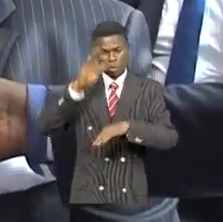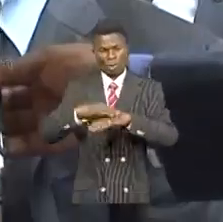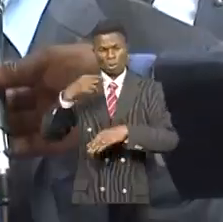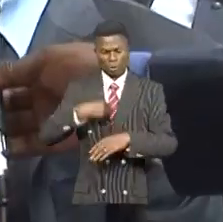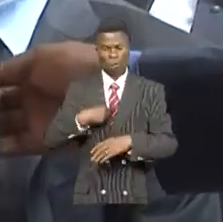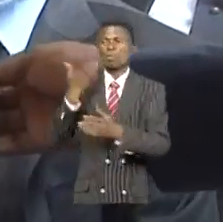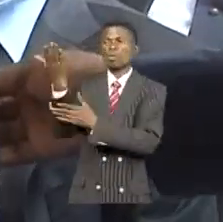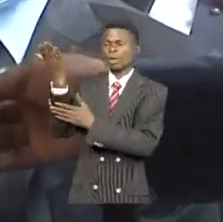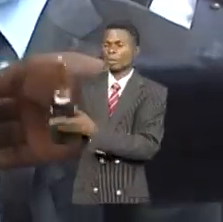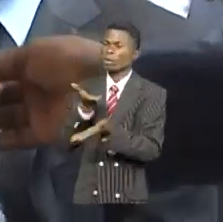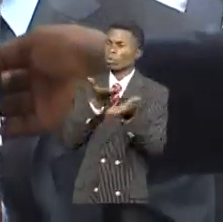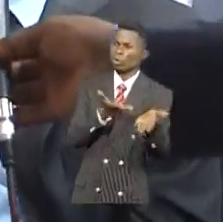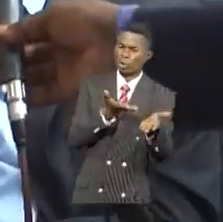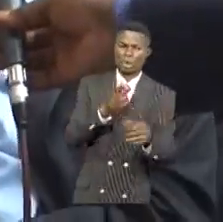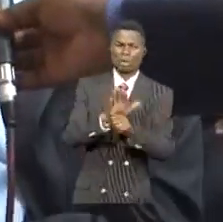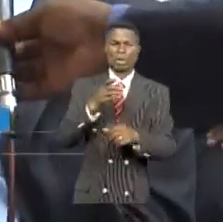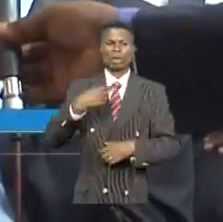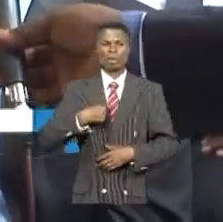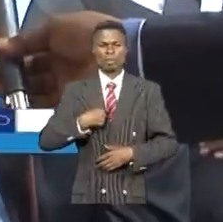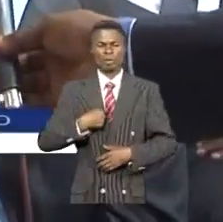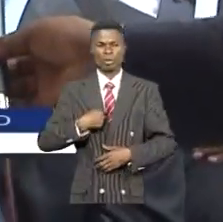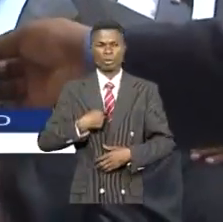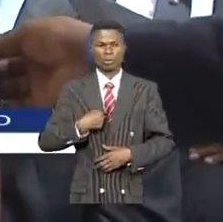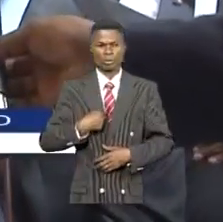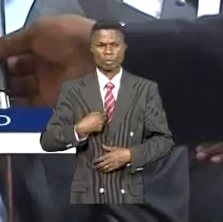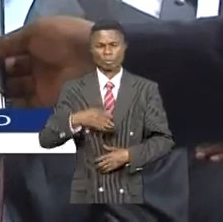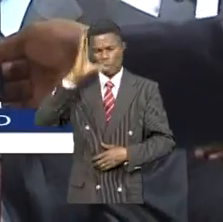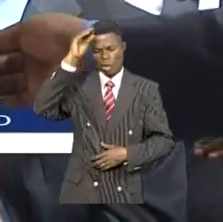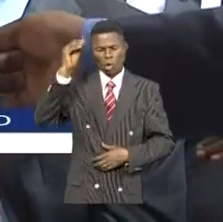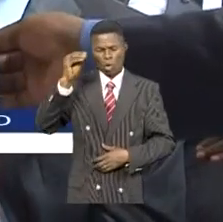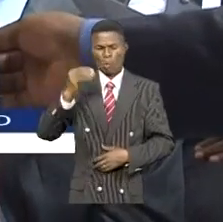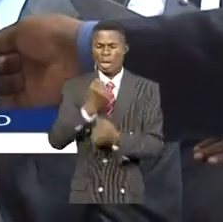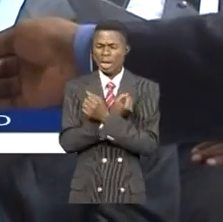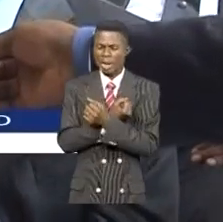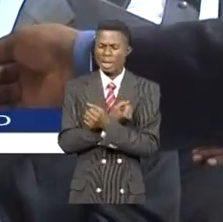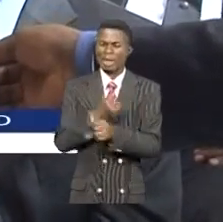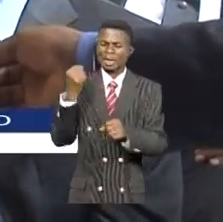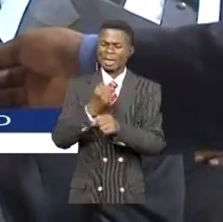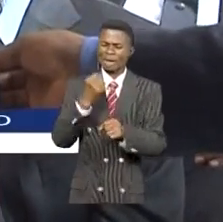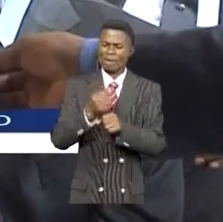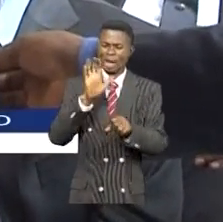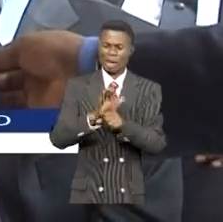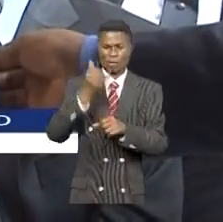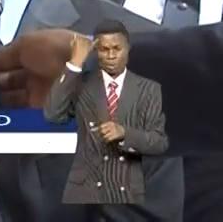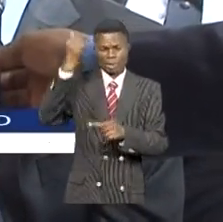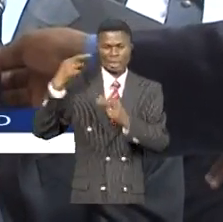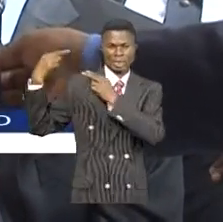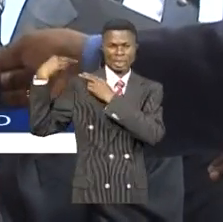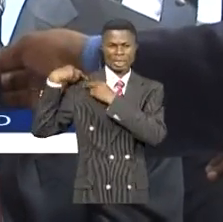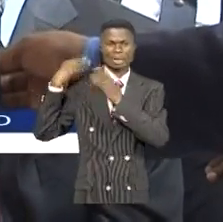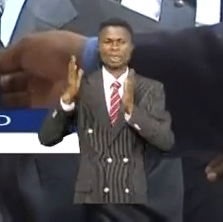à lui. Il avait les qualités d'un homme responsable, qui savait exprimer son point de